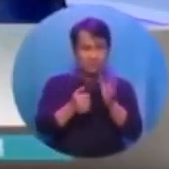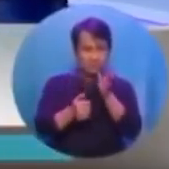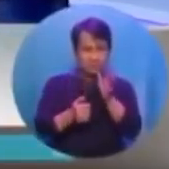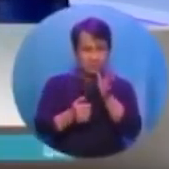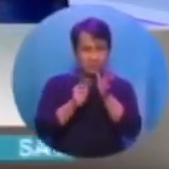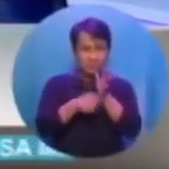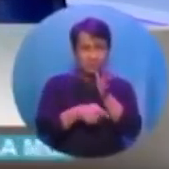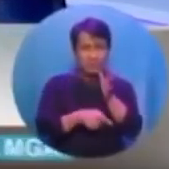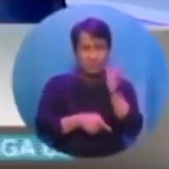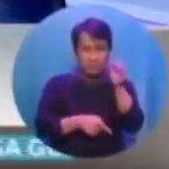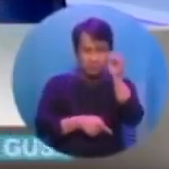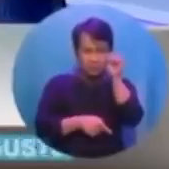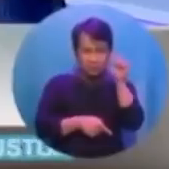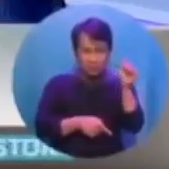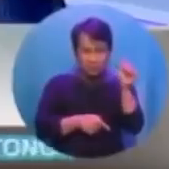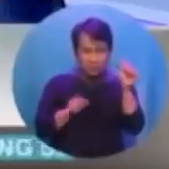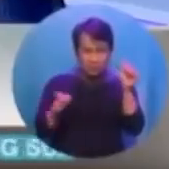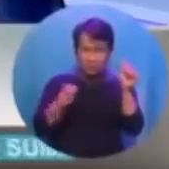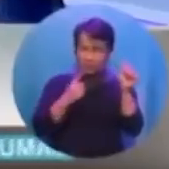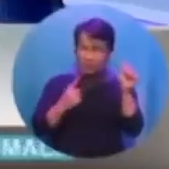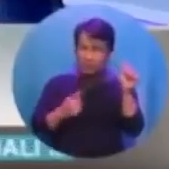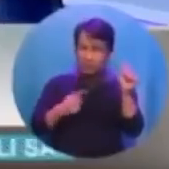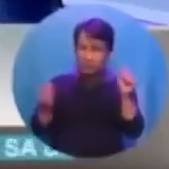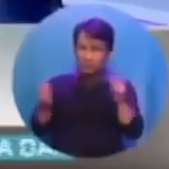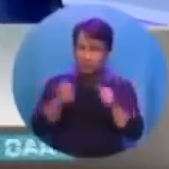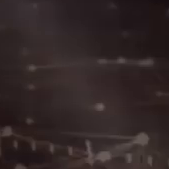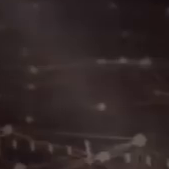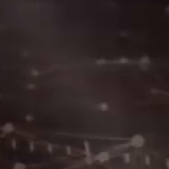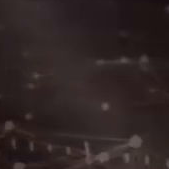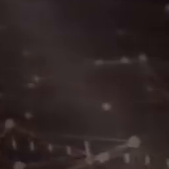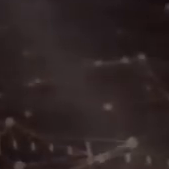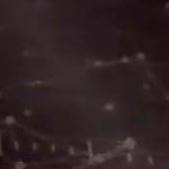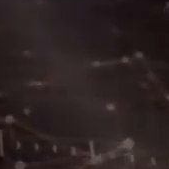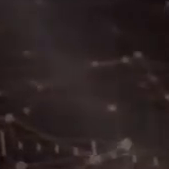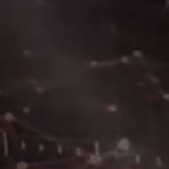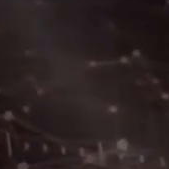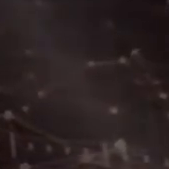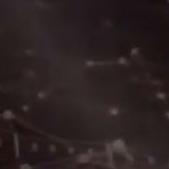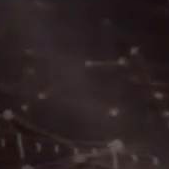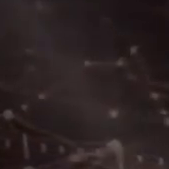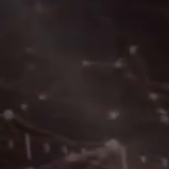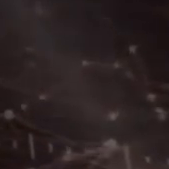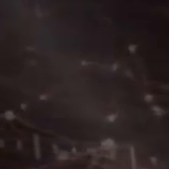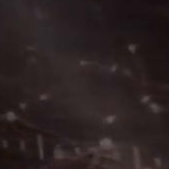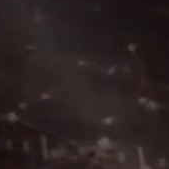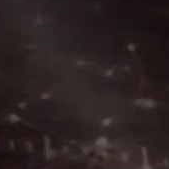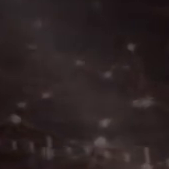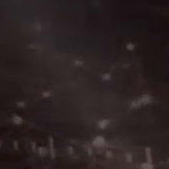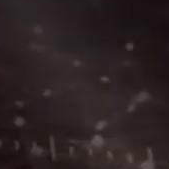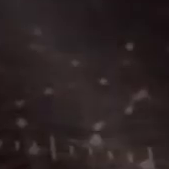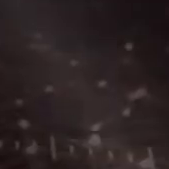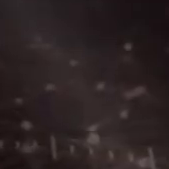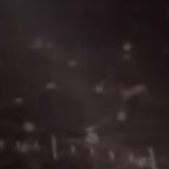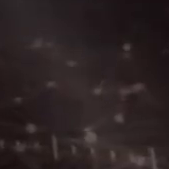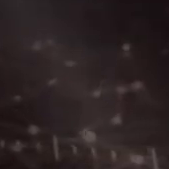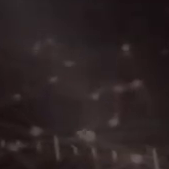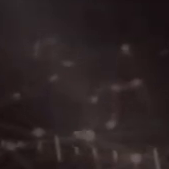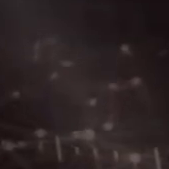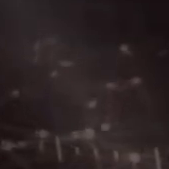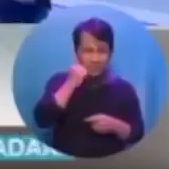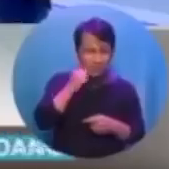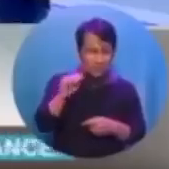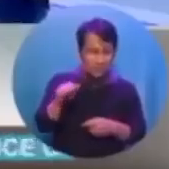po ni Harjan. Now, sabi nyo, meron daw pong madalas na tumatawag kay Harjan. Opo, sir, idol. Okay. Meron